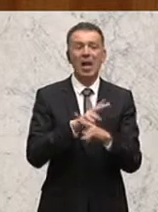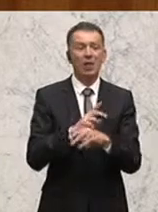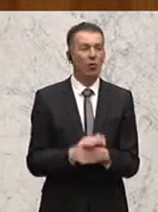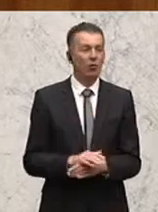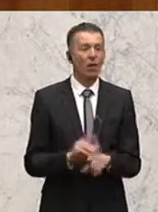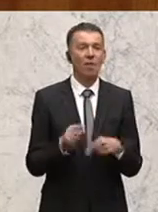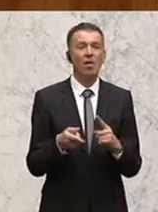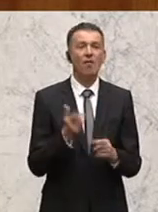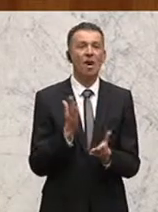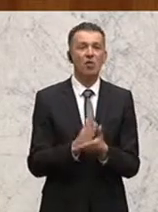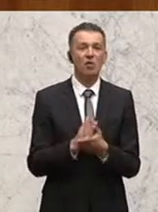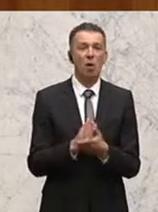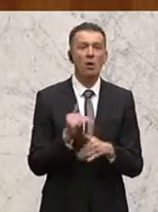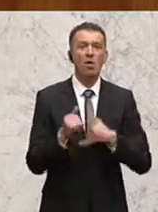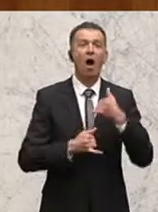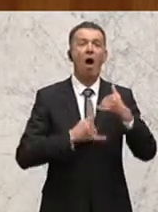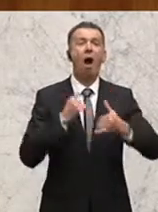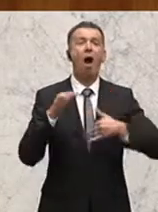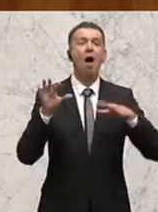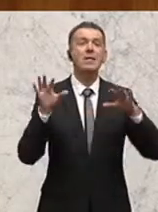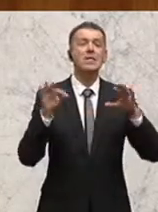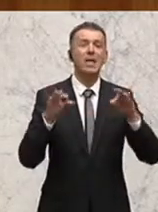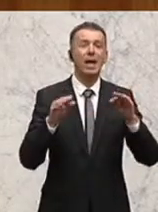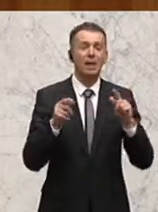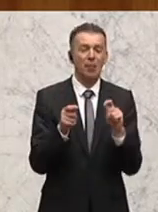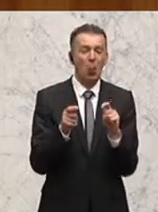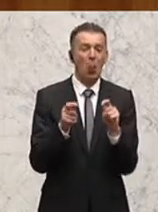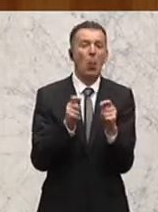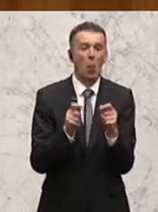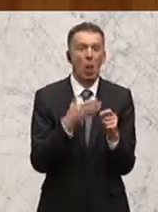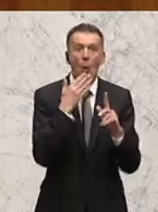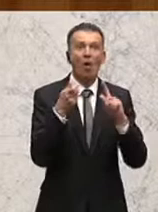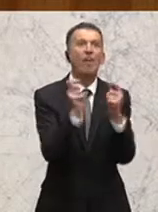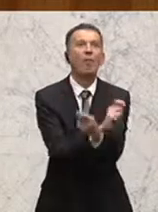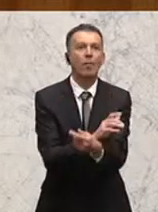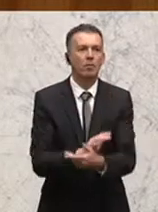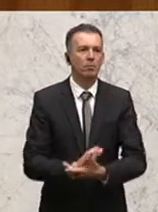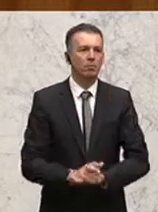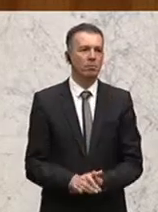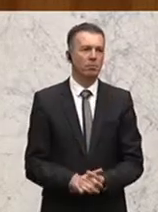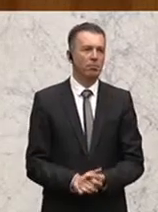zählen ja schon fast in Jahrzehnten, wenn es um Reformchen geht und nicht, wenn es um Reformen geht.